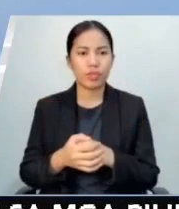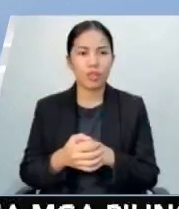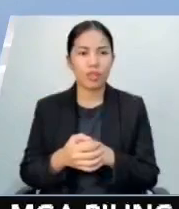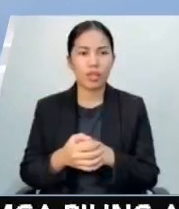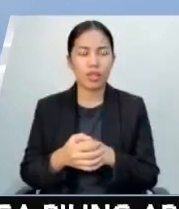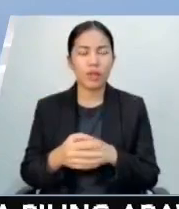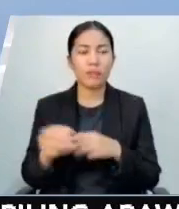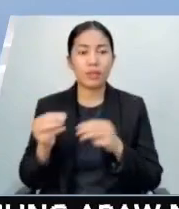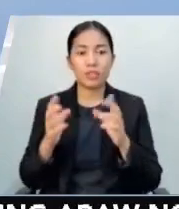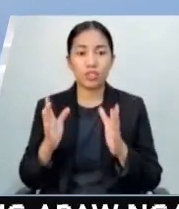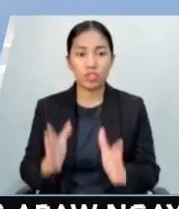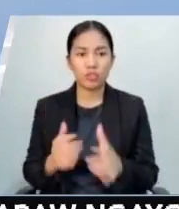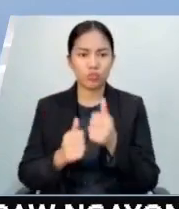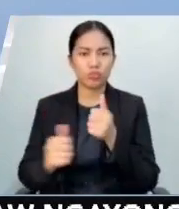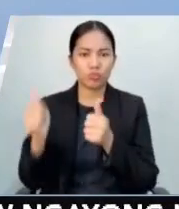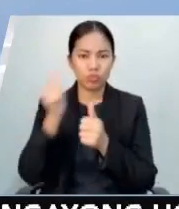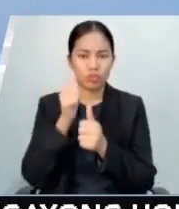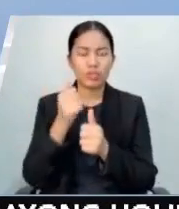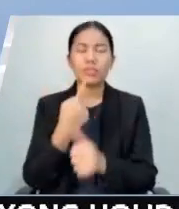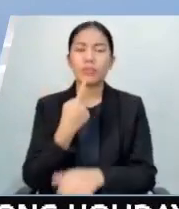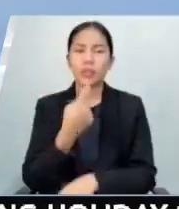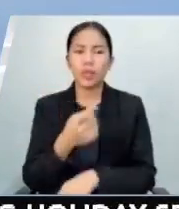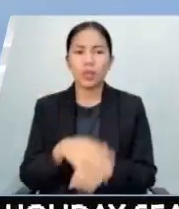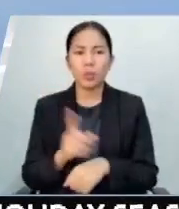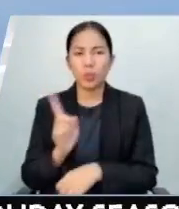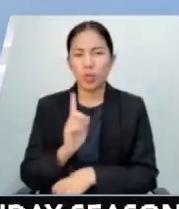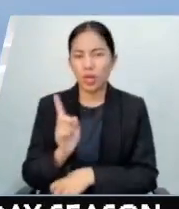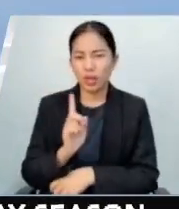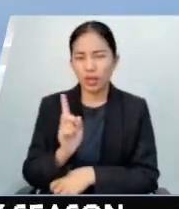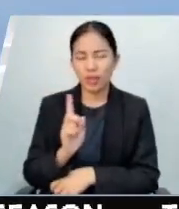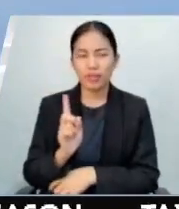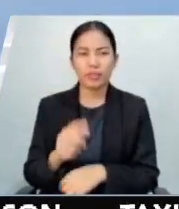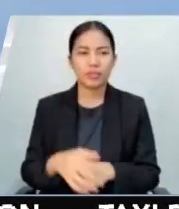action ng ating pamunuan naman ng PITX tungkol dyan?